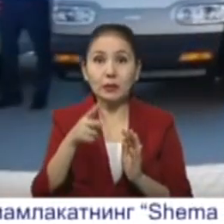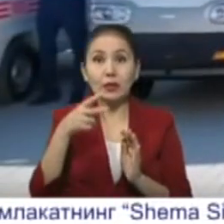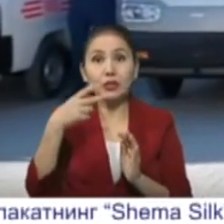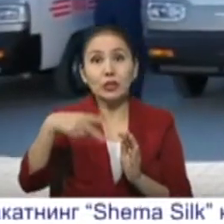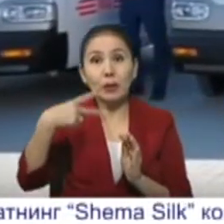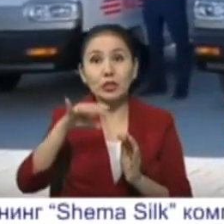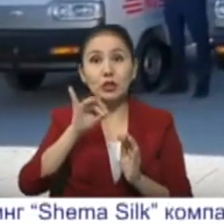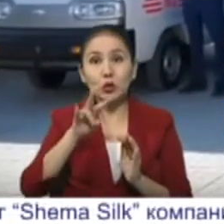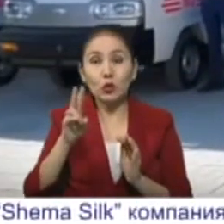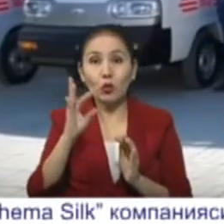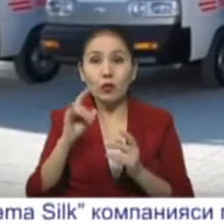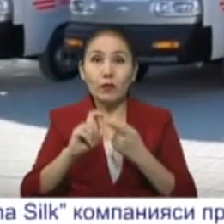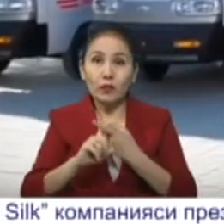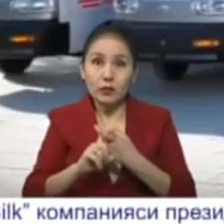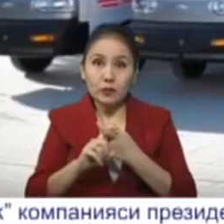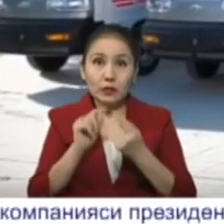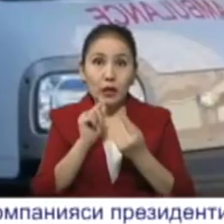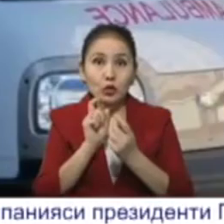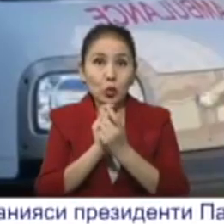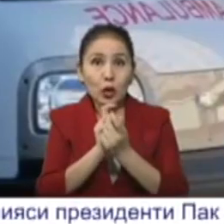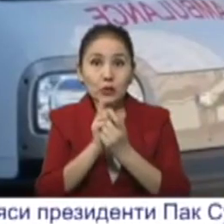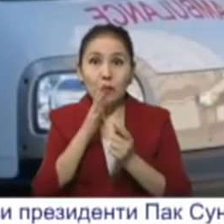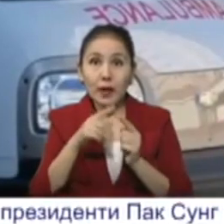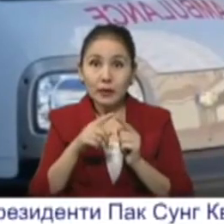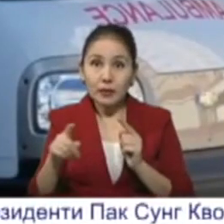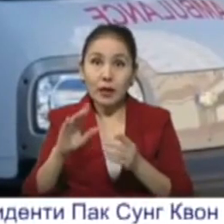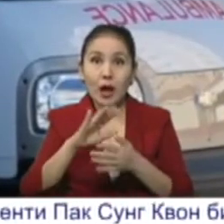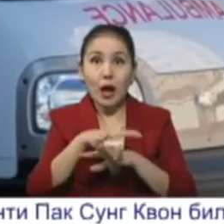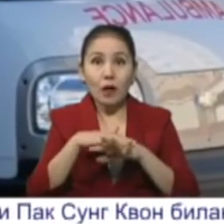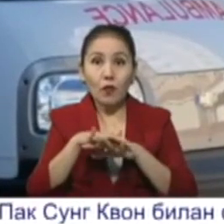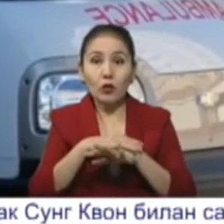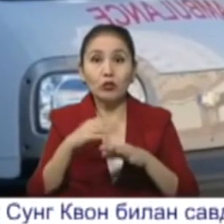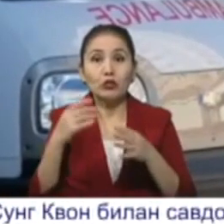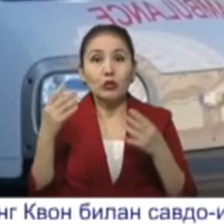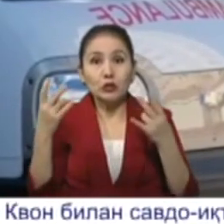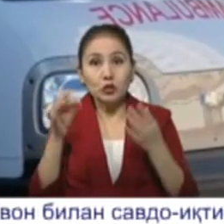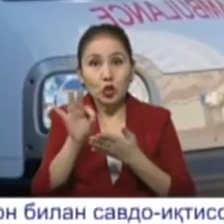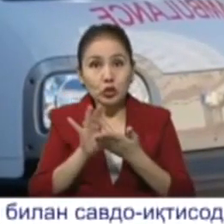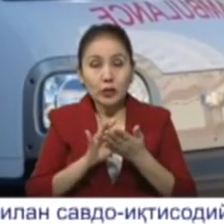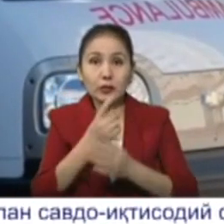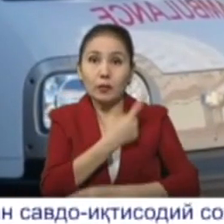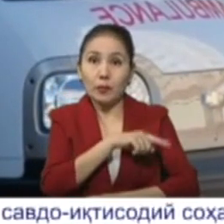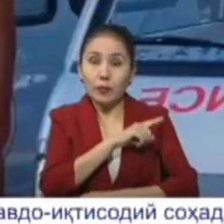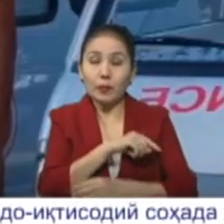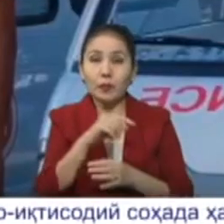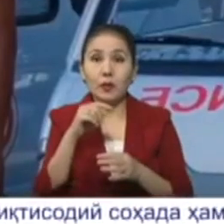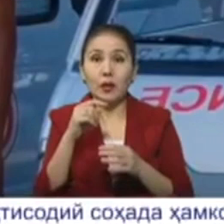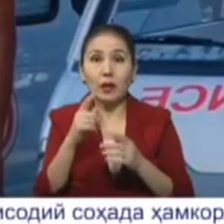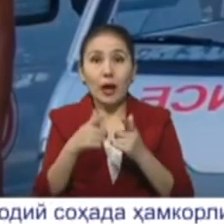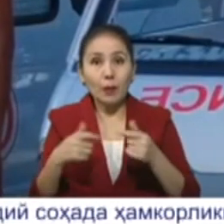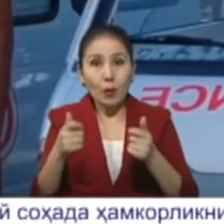2020-yil 20-iyuldagi koronavirus infeksiyasiga qarshi kurash paytida aholini shoshilinch tibbiy yordam xizmati bilan qamrab olish